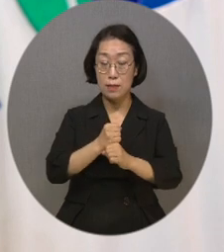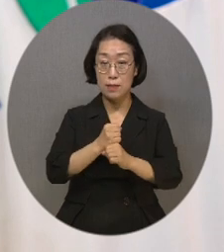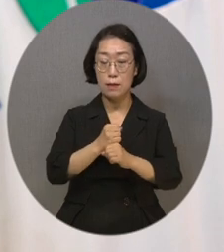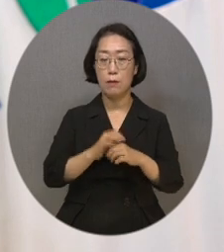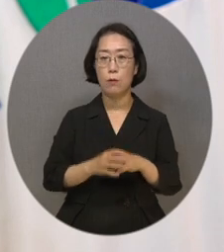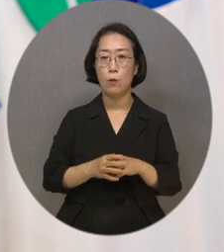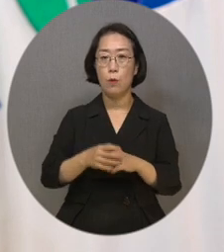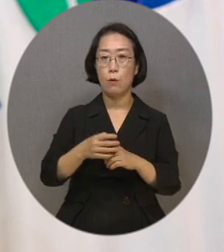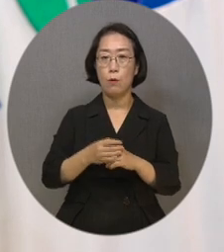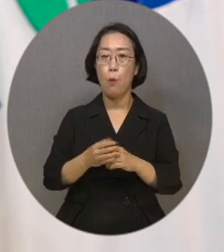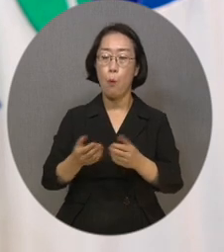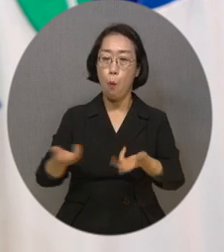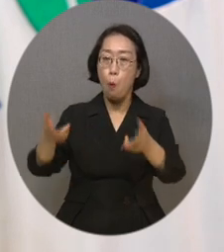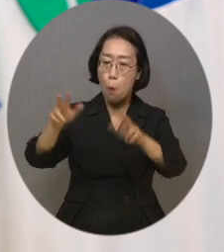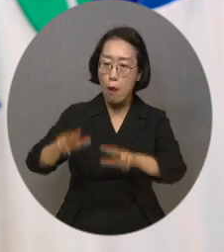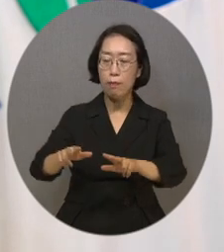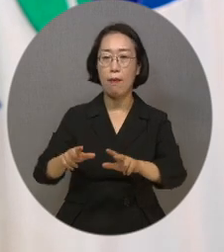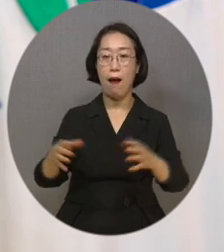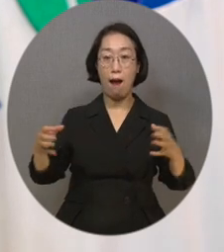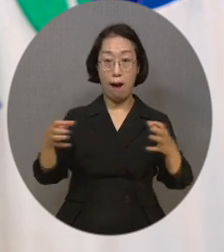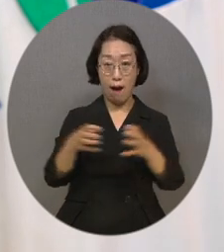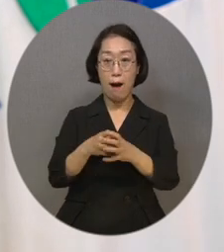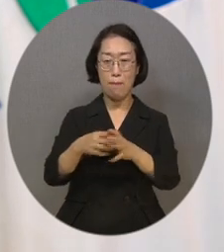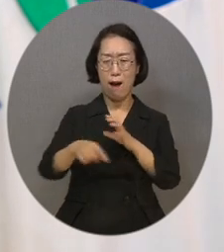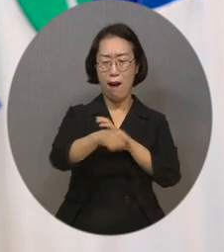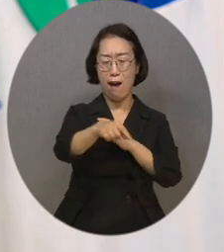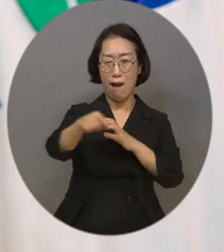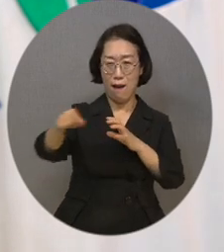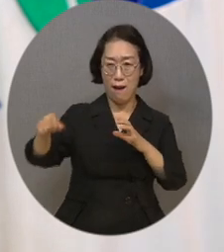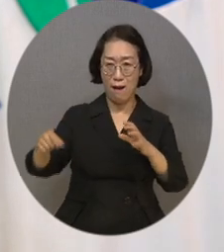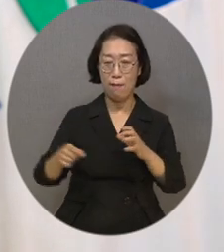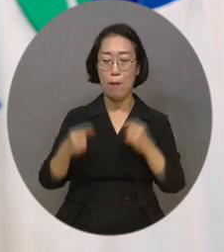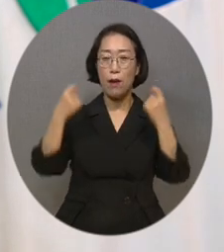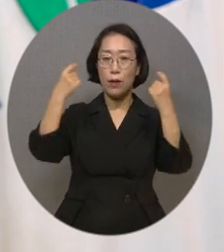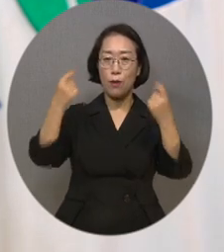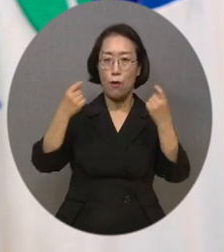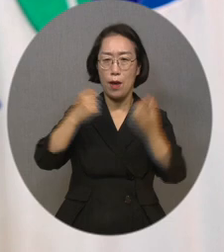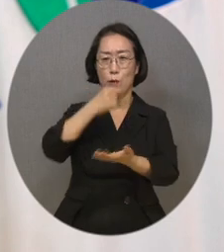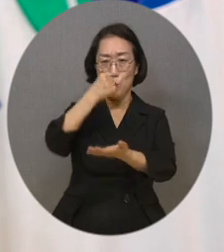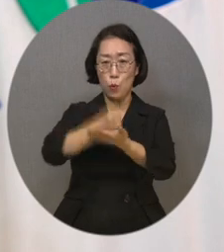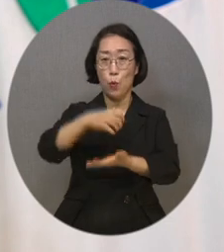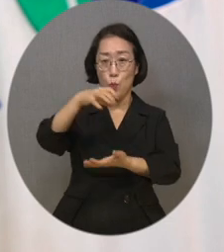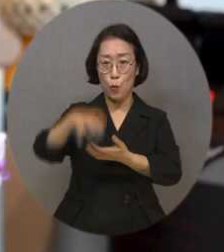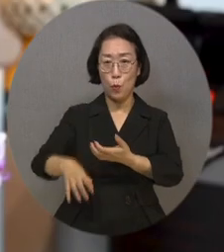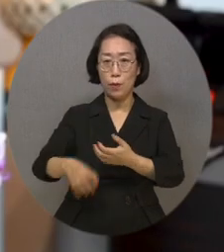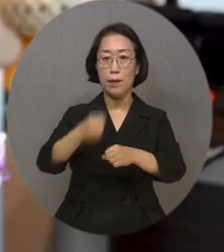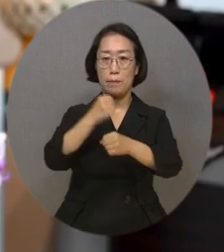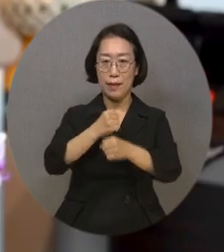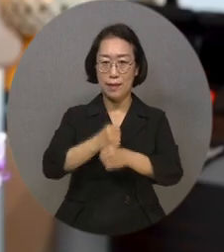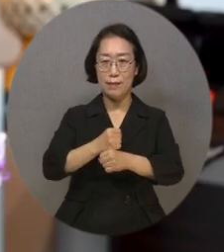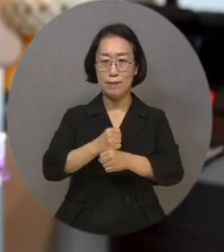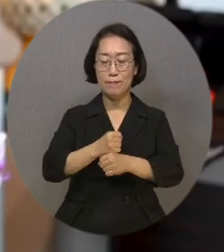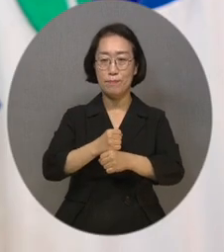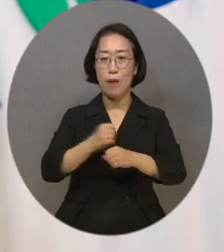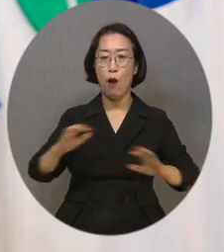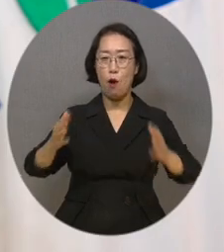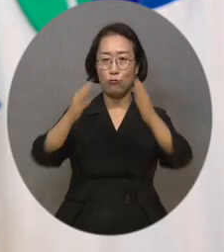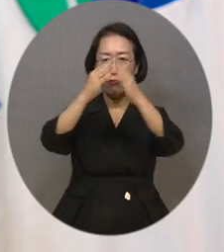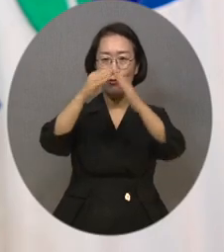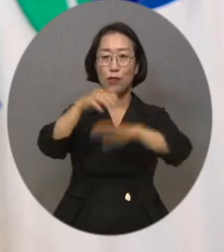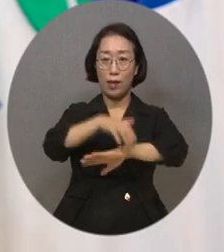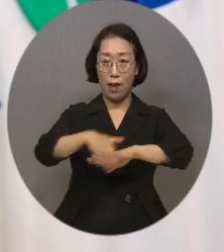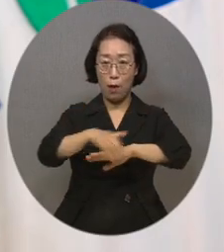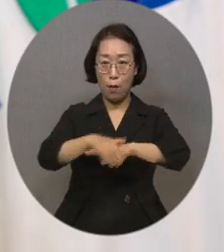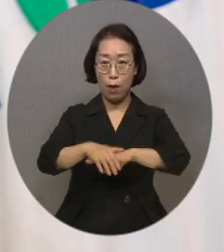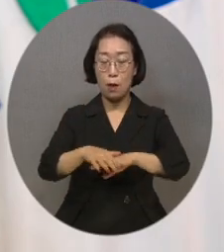테마파크까지 합쳐서 굉장히 큰 종합 관광단지가 들어설 것으로 이제 전망하고 있습니다. 또 이제 금년 초에는